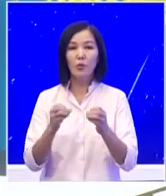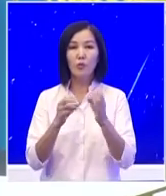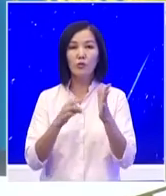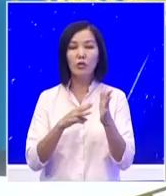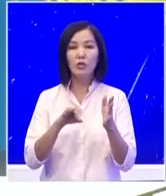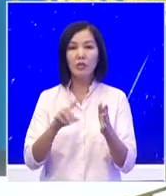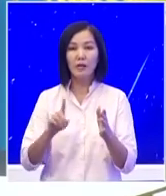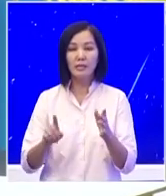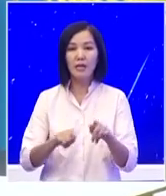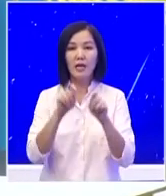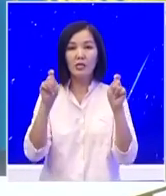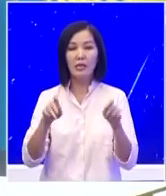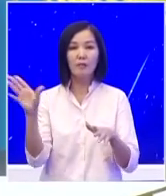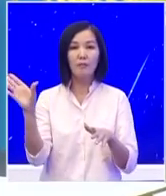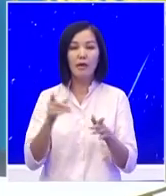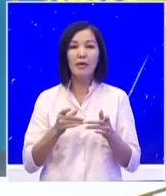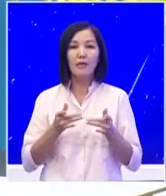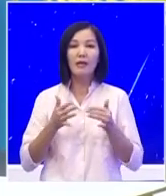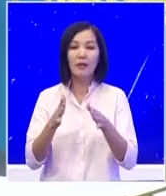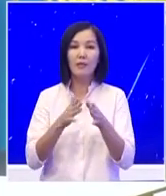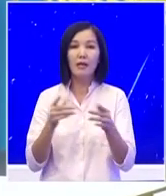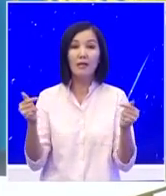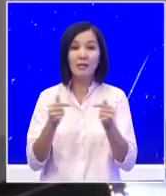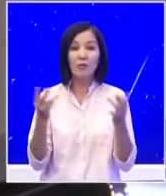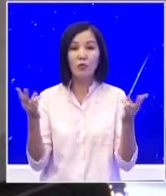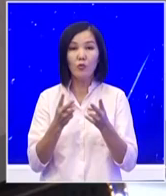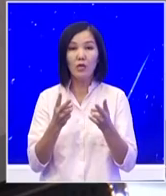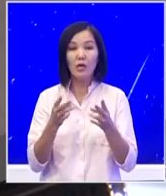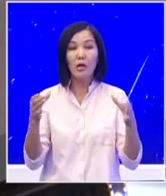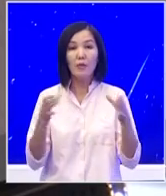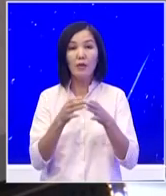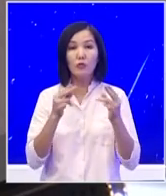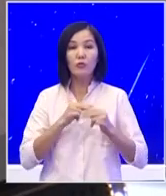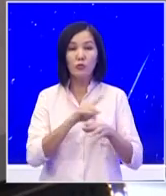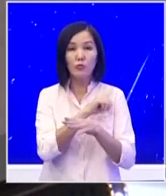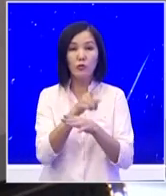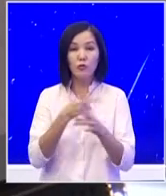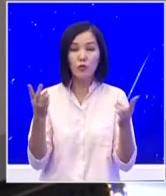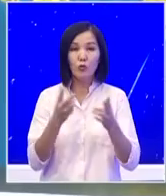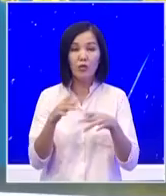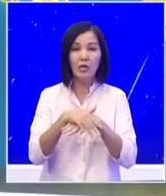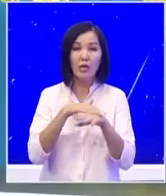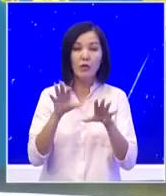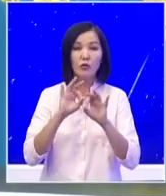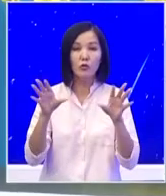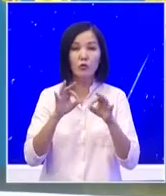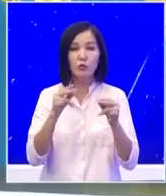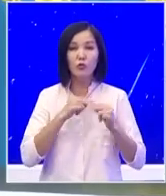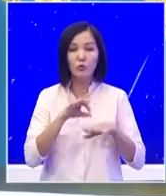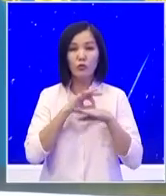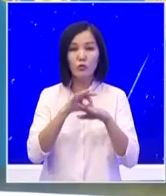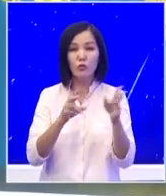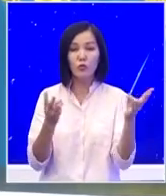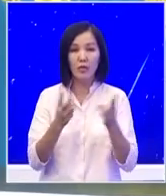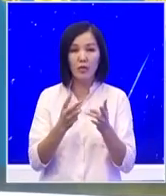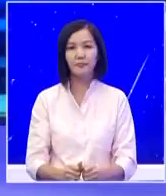Он жетінші тамызда ашылатын мекемелер барлық санитарлық талапқа сай болуы керек. Мониторингтік топ жұмысын күшейту қажет. Халық арасында түсіндіру жұмысын қолға